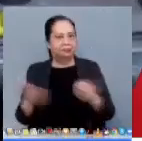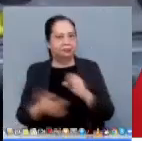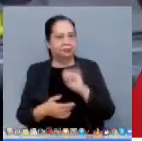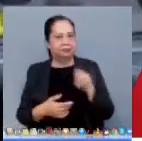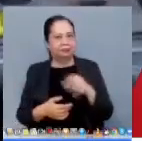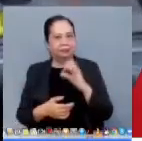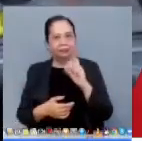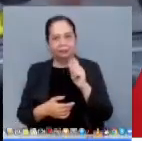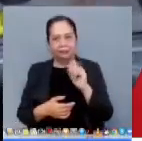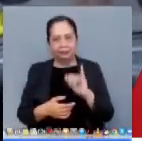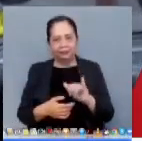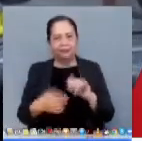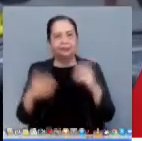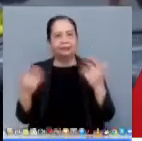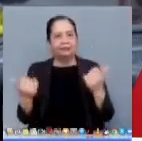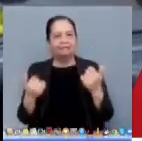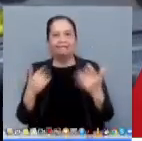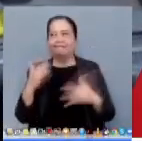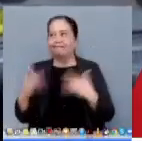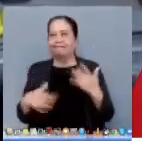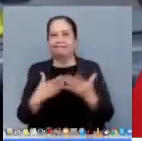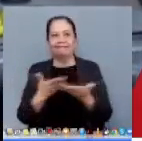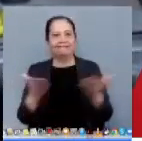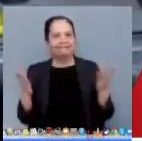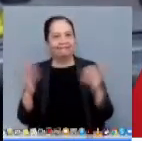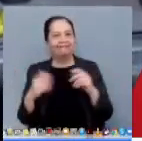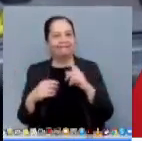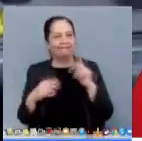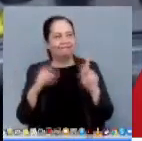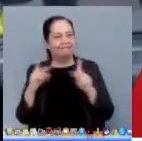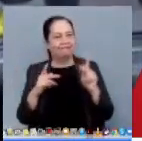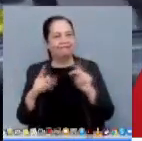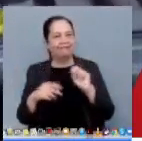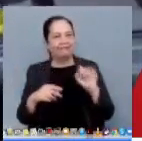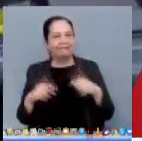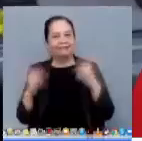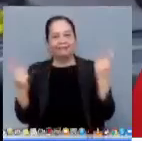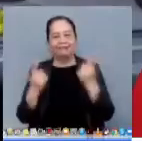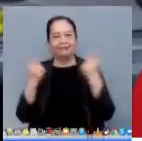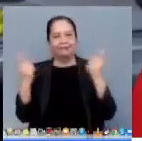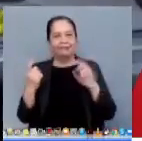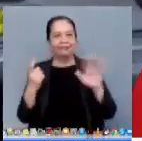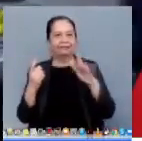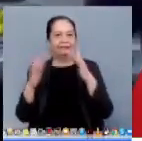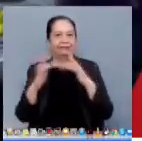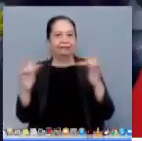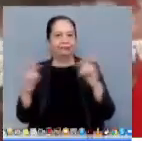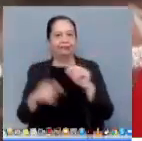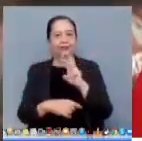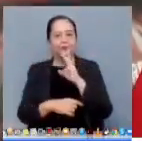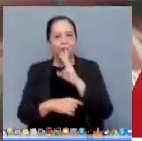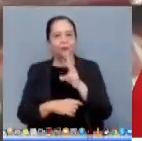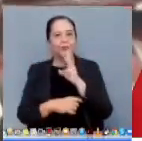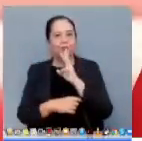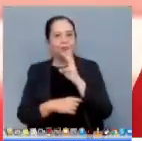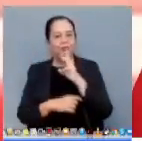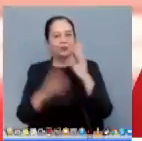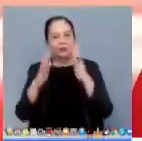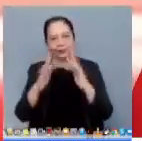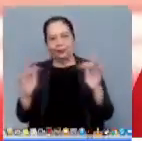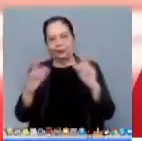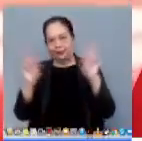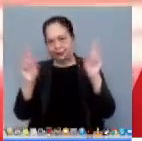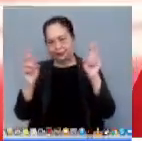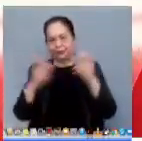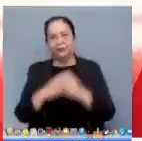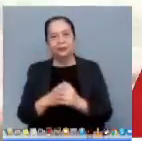saan excited na ang mga taga-San Juan talaga naman na ipagdiwang ang kanilang pista. Ito po yung Wata Wata Festival at kung makikita